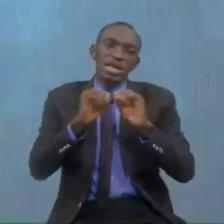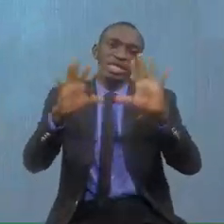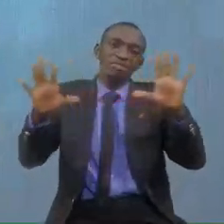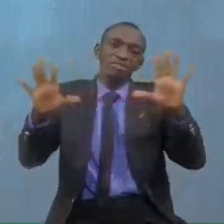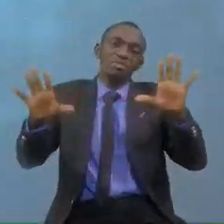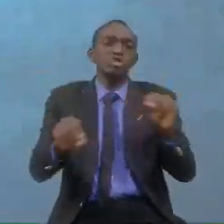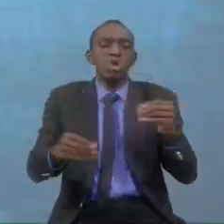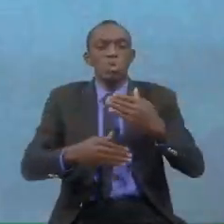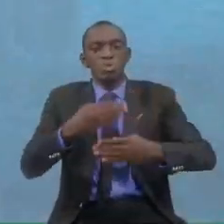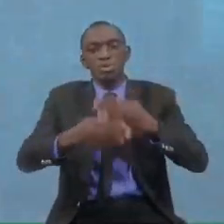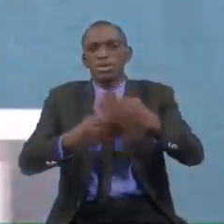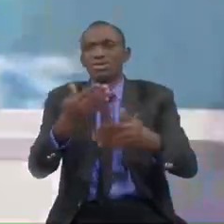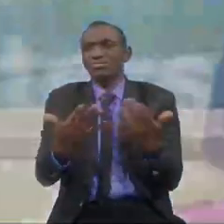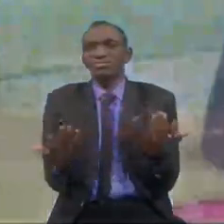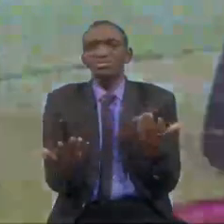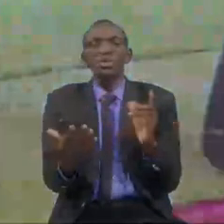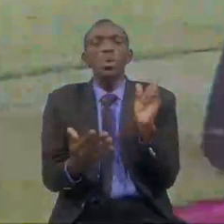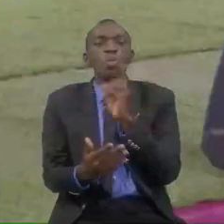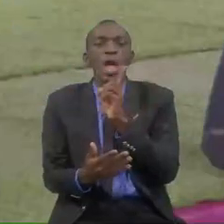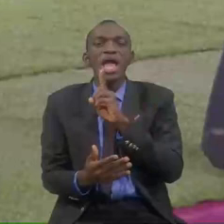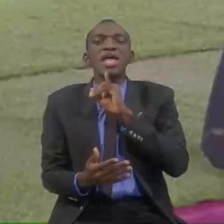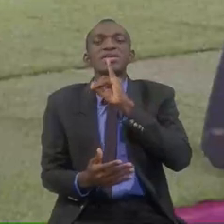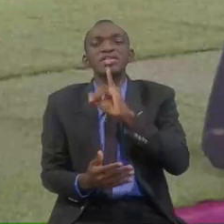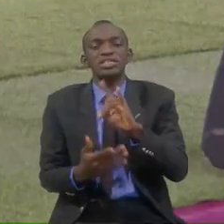pas d'illumination, il n'y a pas de progrès.